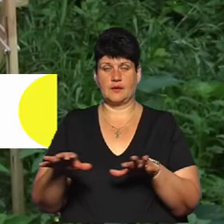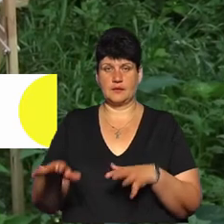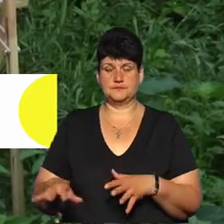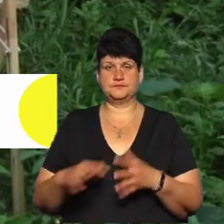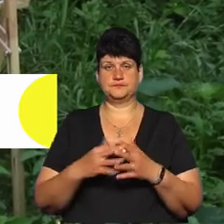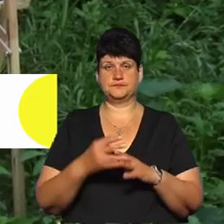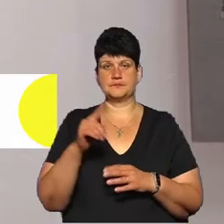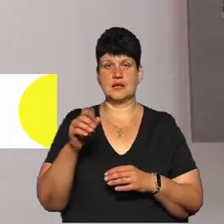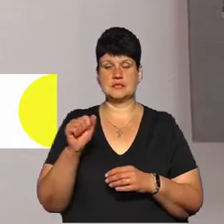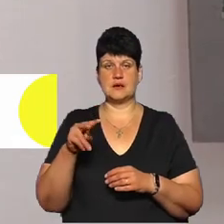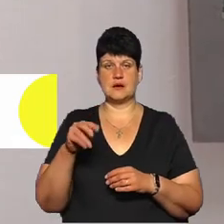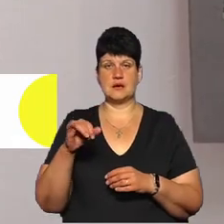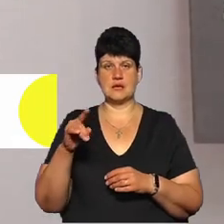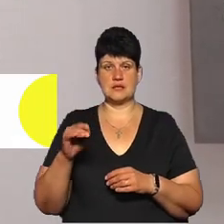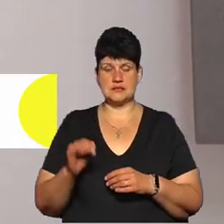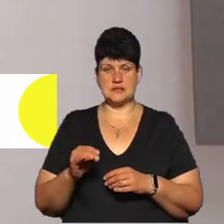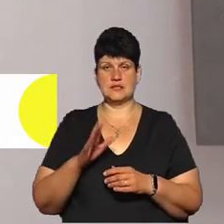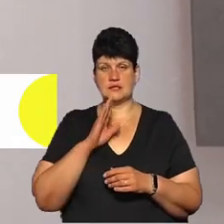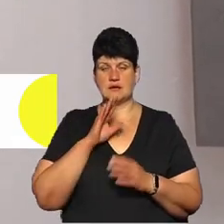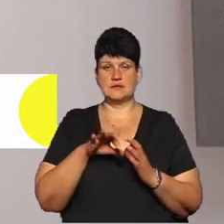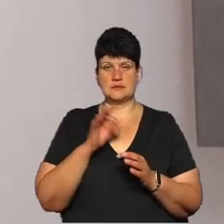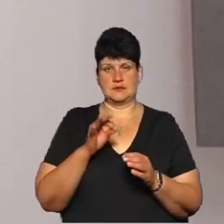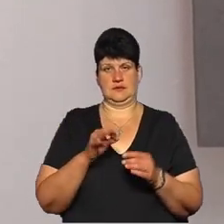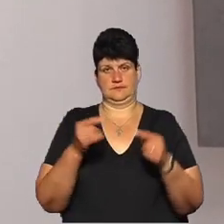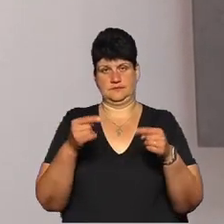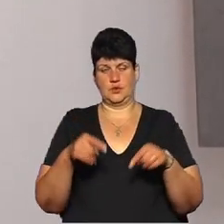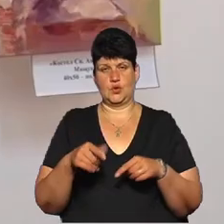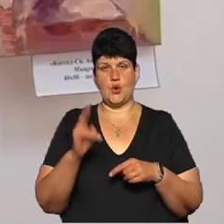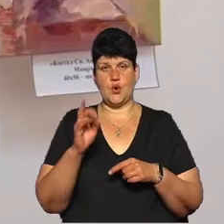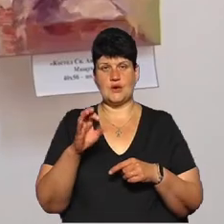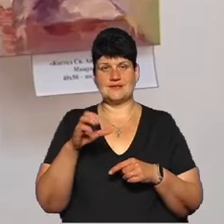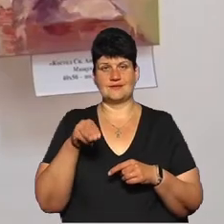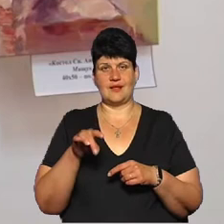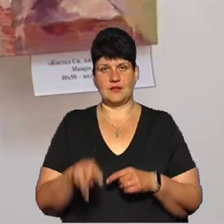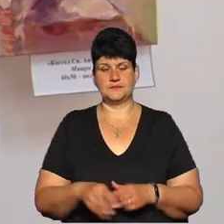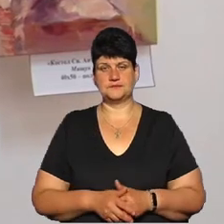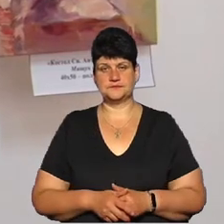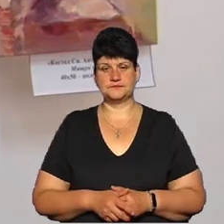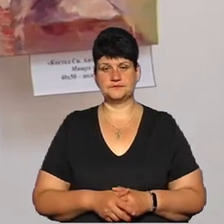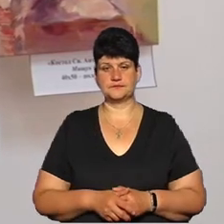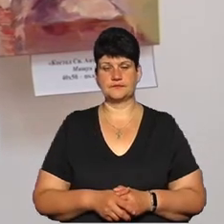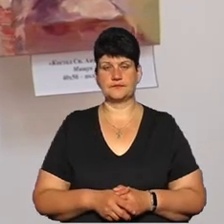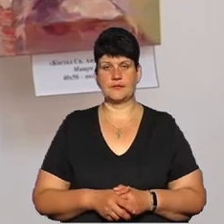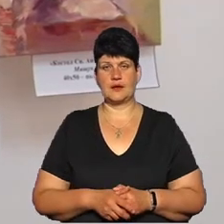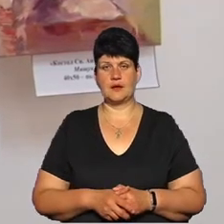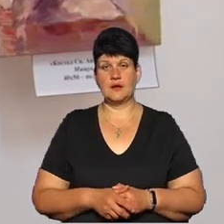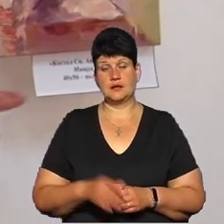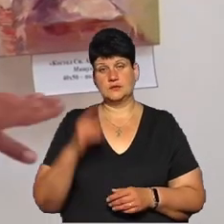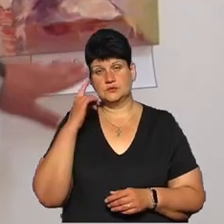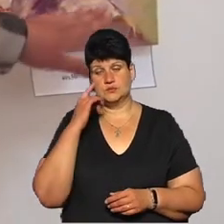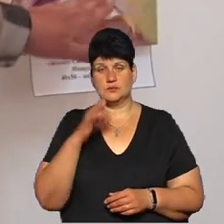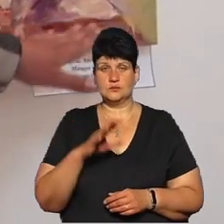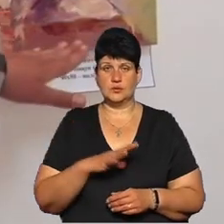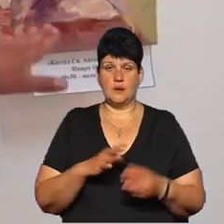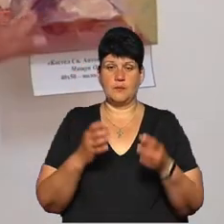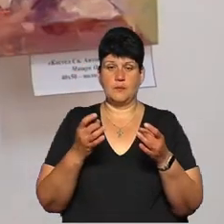Мищук обрала руїни костелу. Ось такий вигляд має готова робота художниці. Концепція була передати просто оце